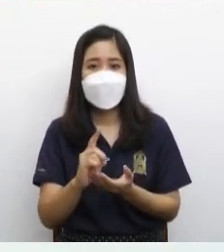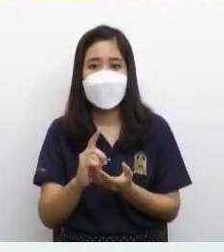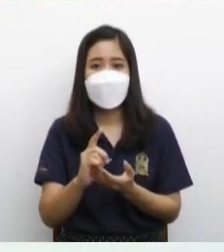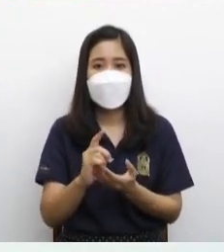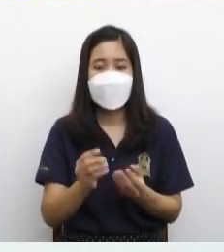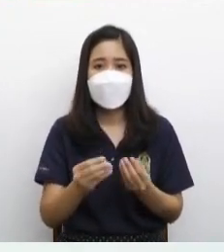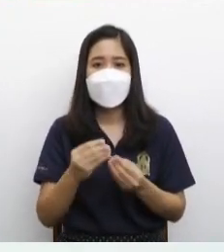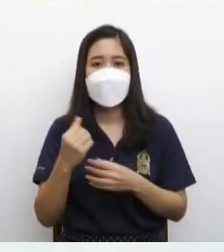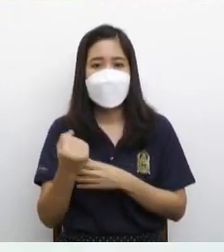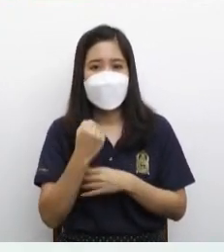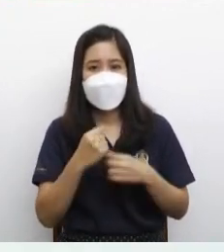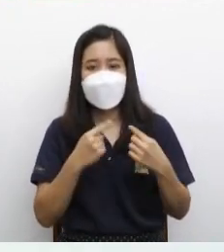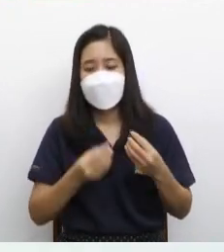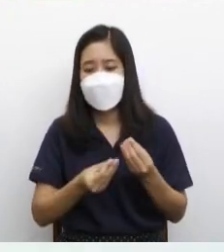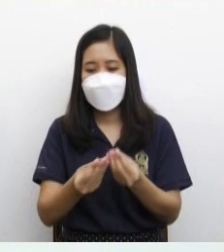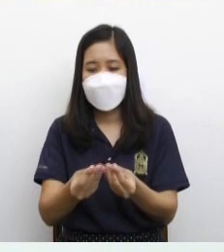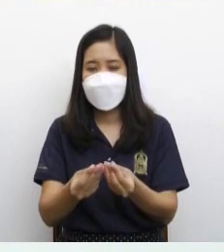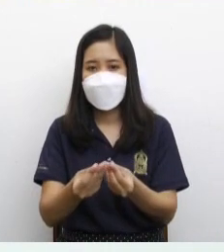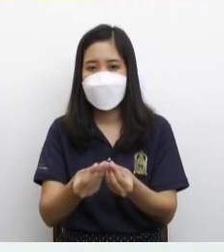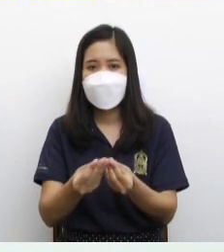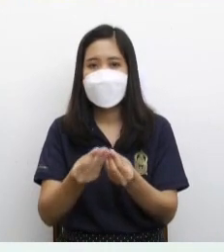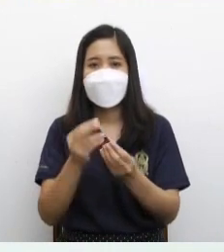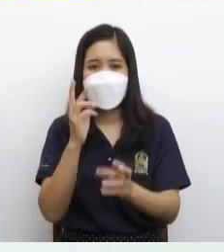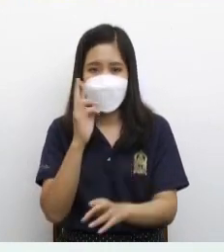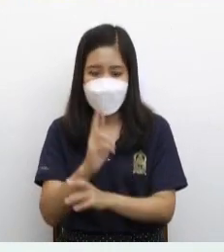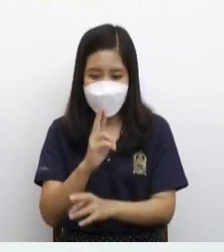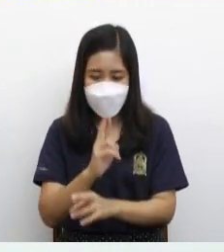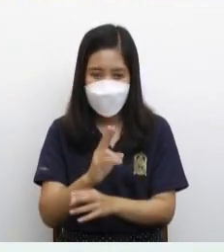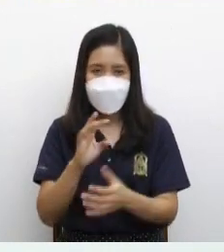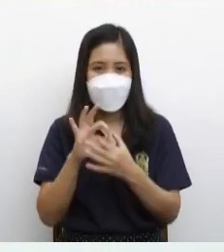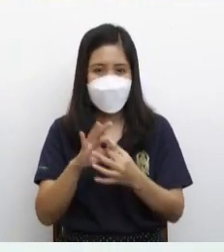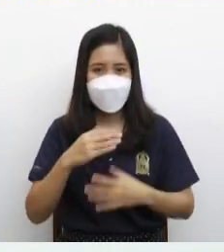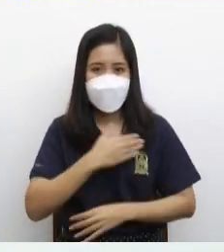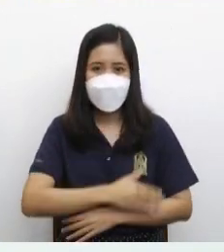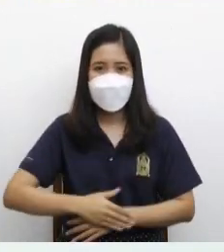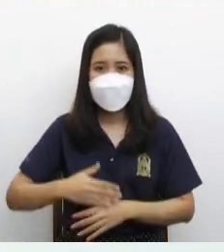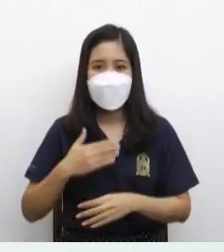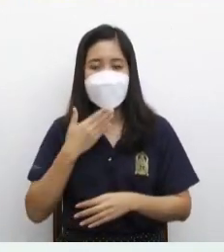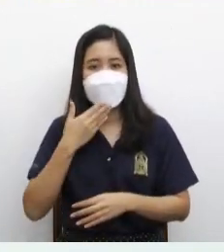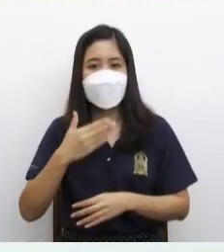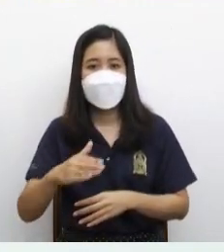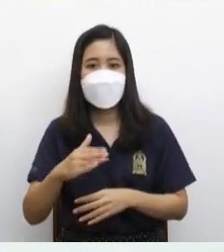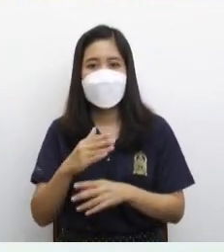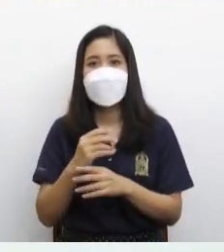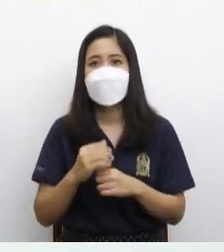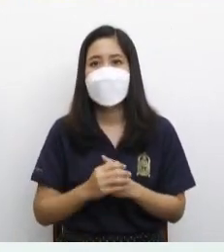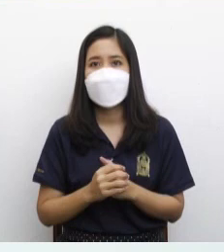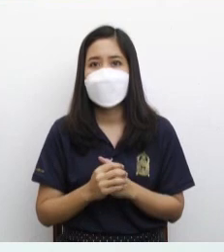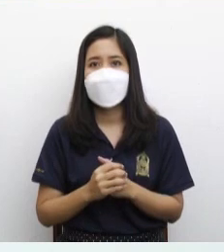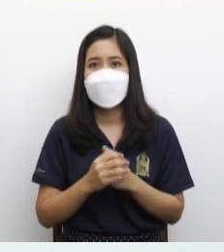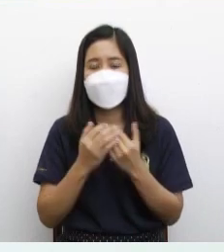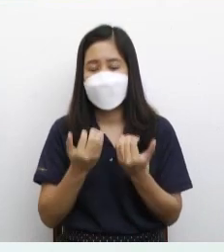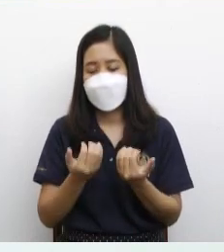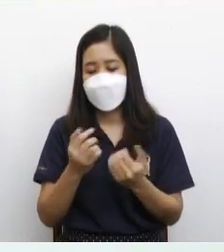ท่านได้ตั้งหนักและก็ได้ระมัดระวังในเรื่องของการนำเสนอข่าวสารต่างๆหรือการนำพาสิ่ง